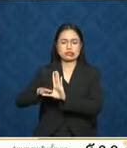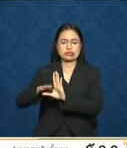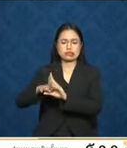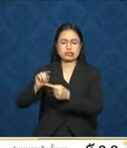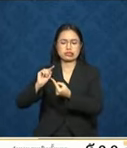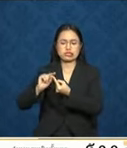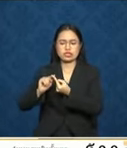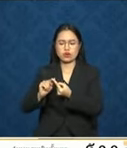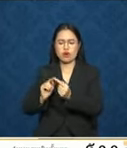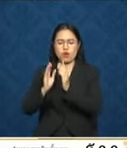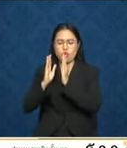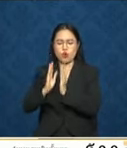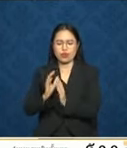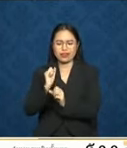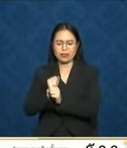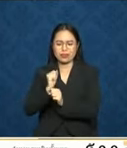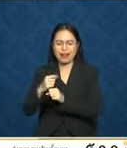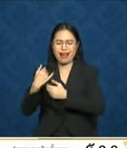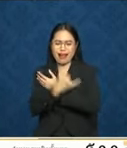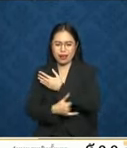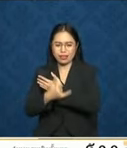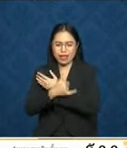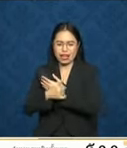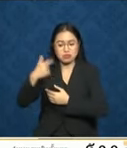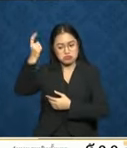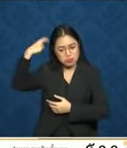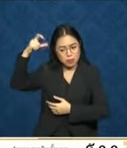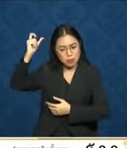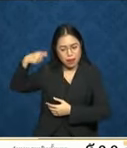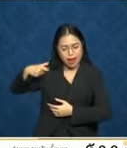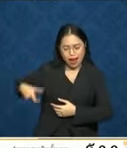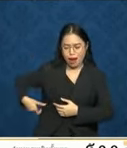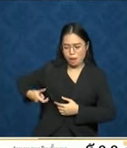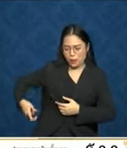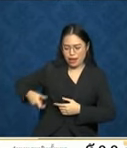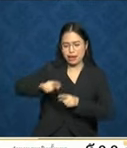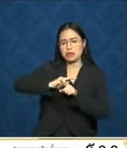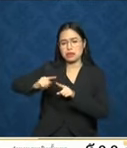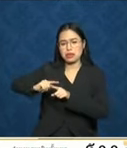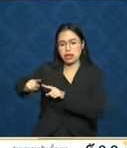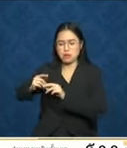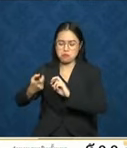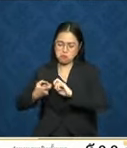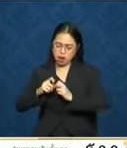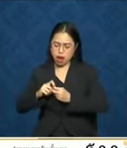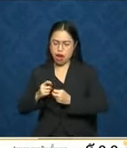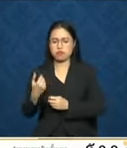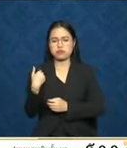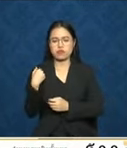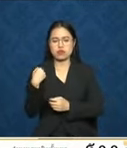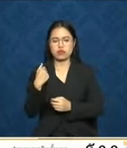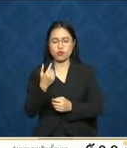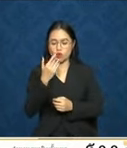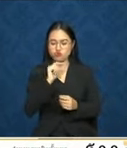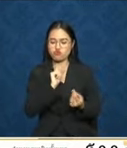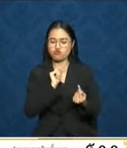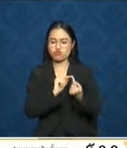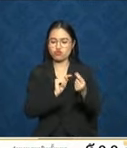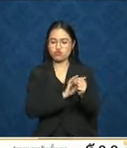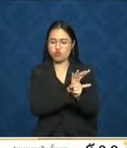ติหรือกฎหมายไทยเรียกว่าแรงงานต่างด้าวนะเป็นปัญหามายาวนานโดยเฉพาะหลังจากที่มีการระบาดโควิด